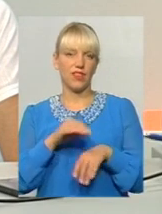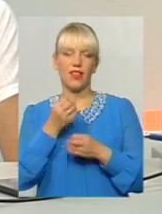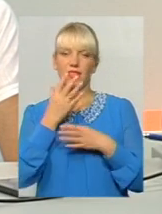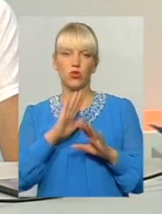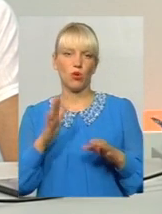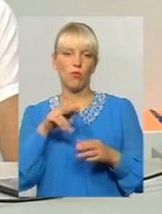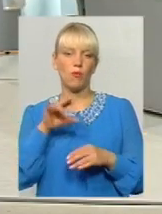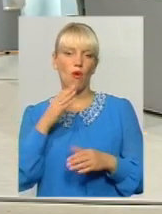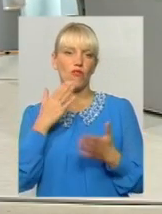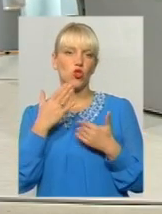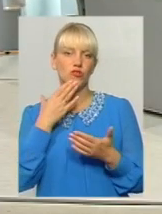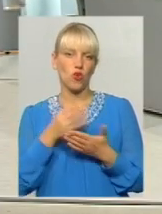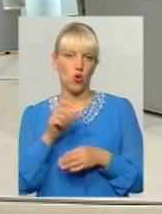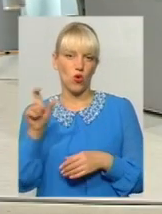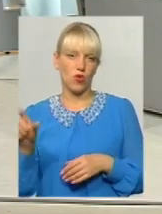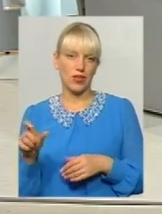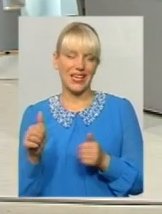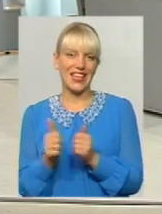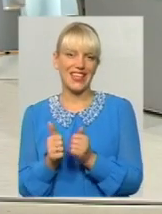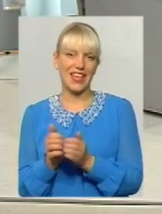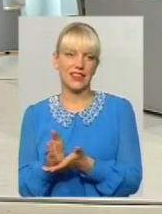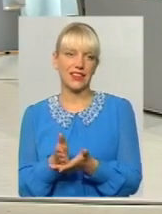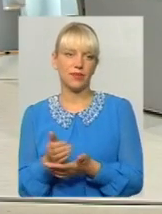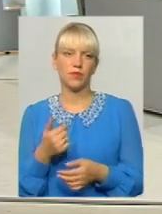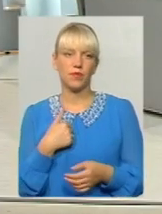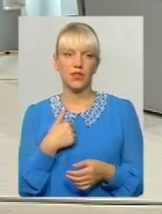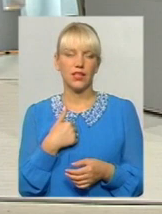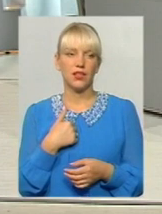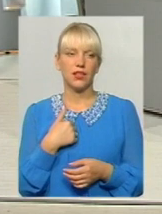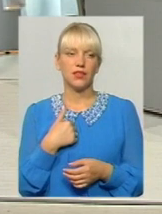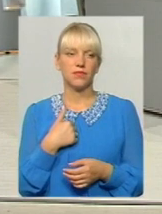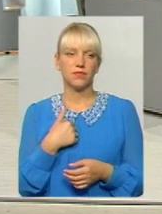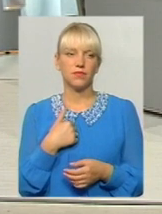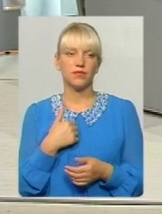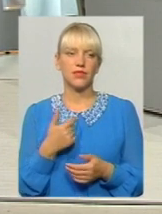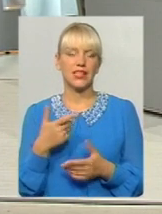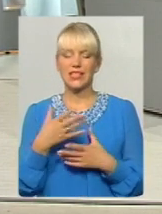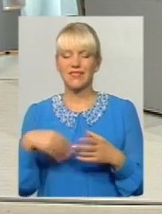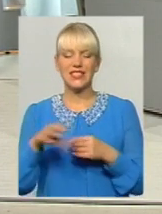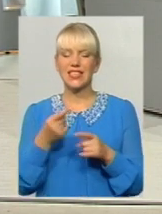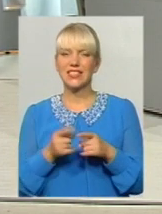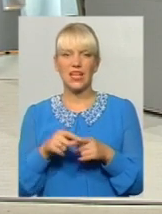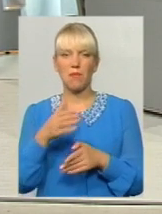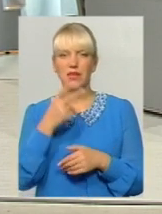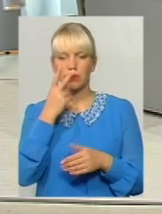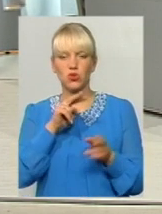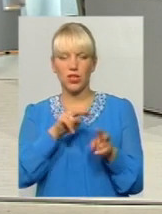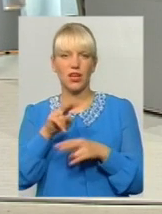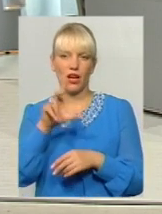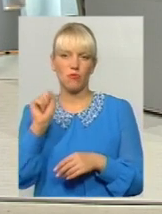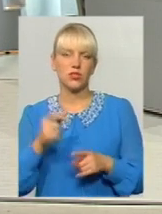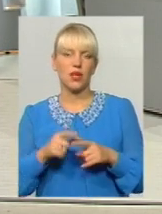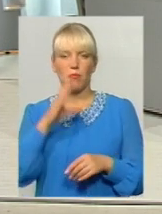В інших випадках... То це, мабуть, пасажири відомстві. Ми спостерігаємо зараз з пільговиками і в маршрутках. Так. Це добре, що є такі люди, які